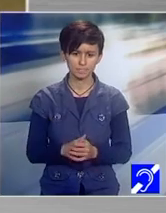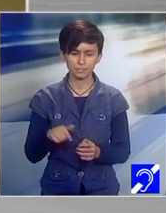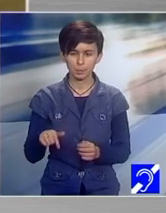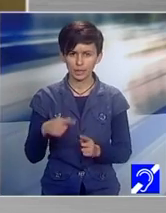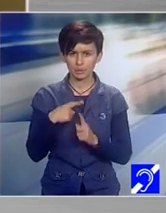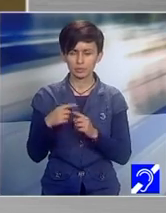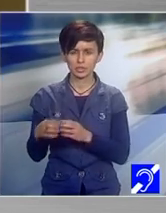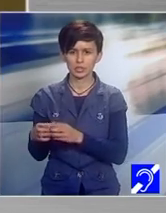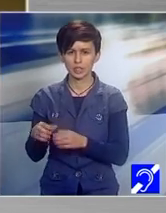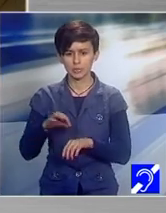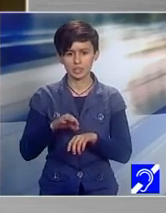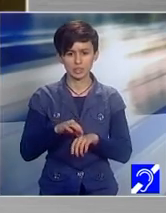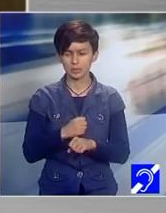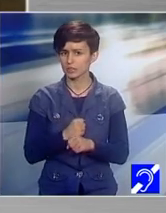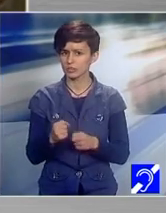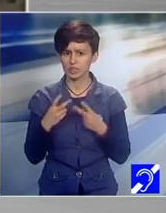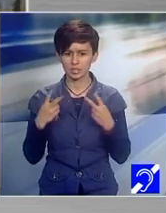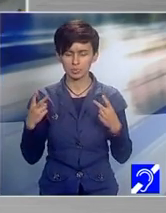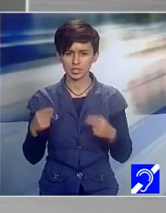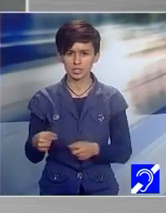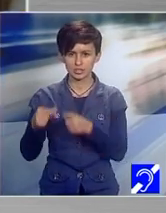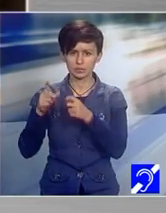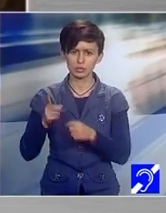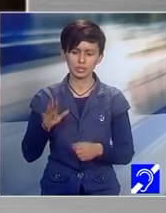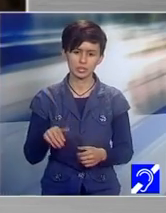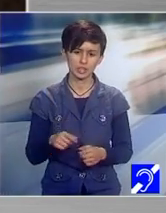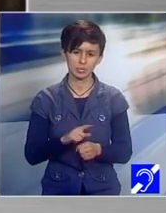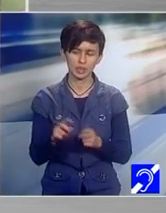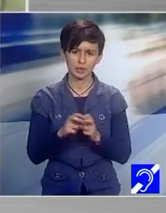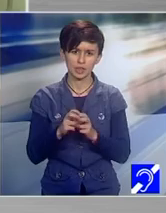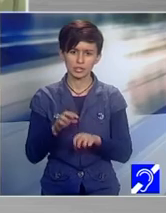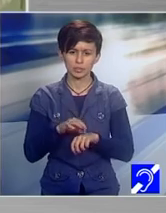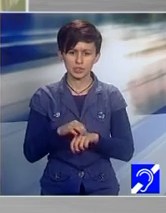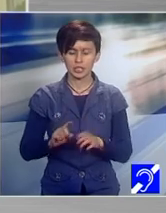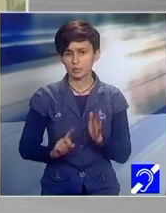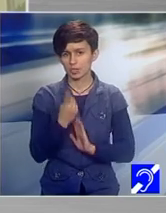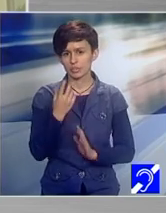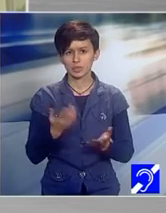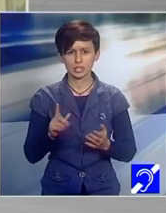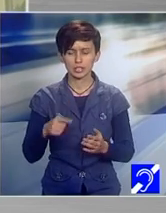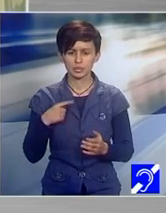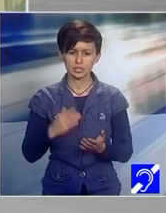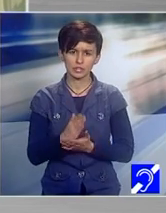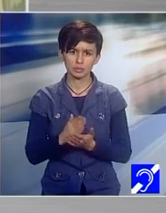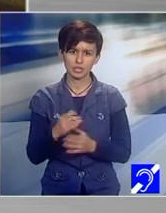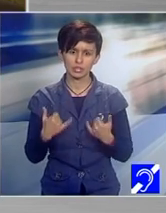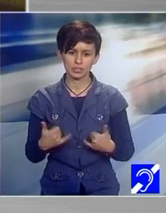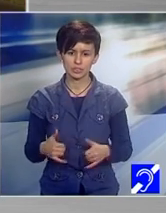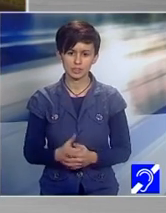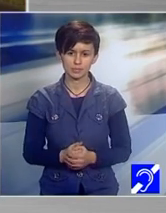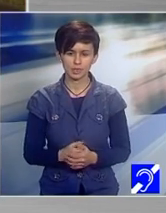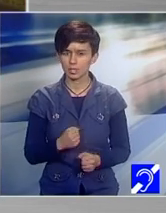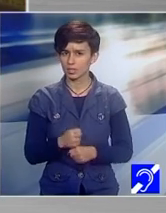lângă o echipă de medici extrem de valoroasă, institutul trebuie să aibă și aparatură medicală performantă care trebuie să fie mereu actualizată.